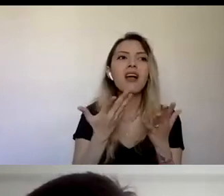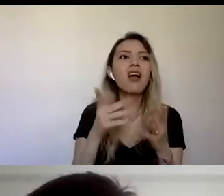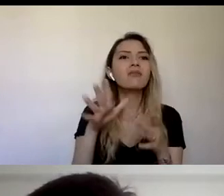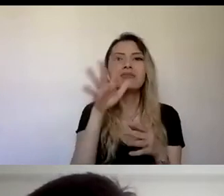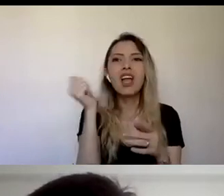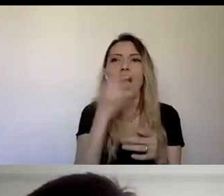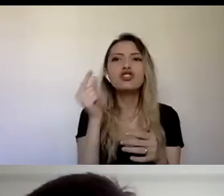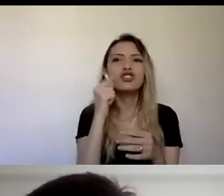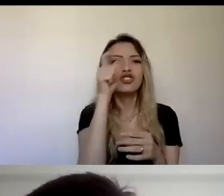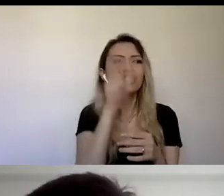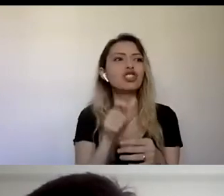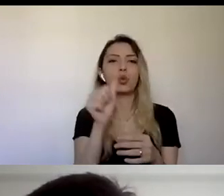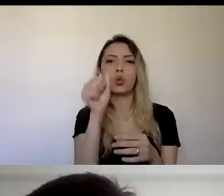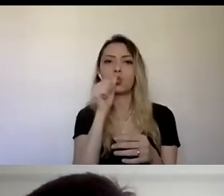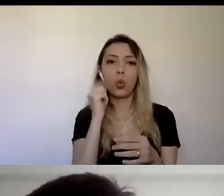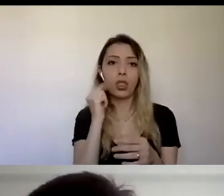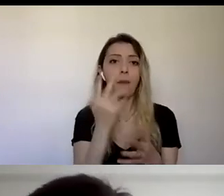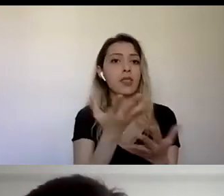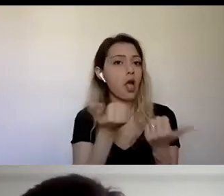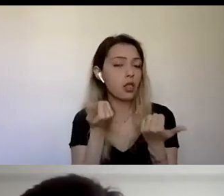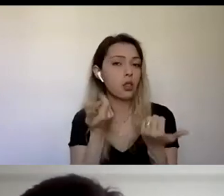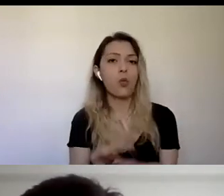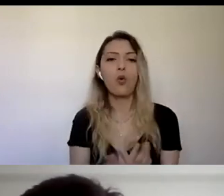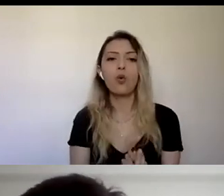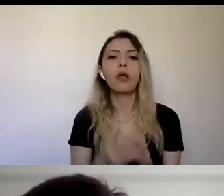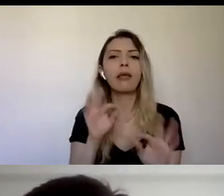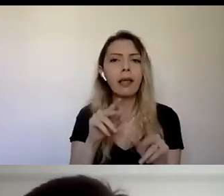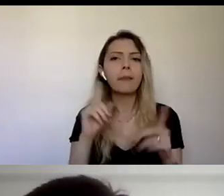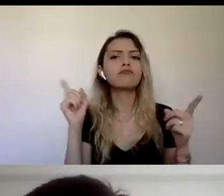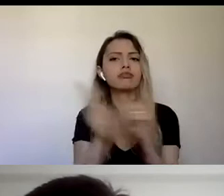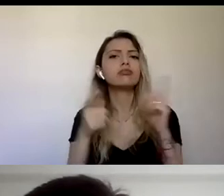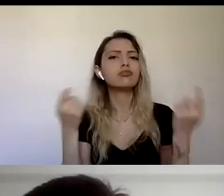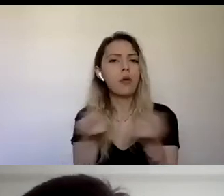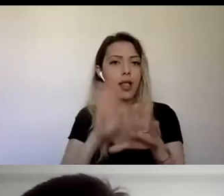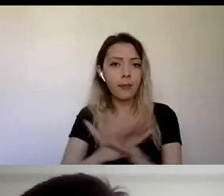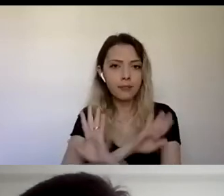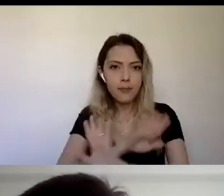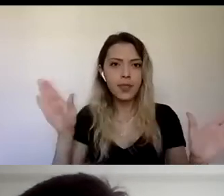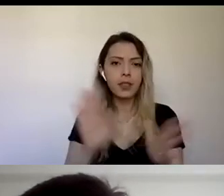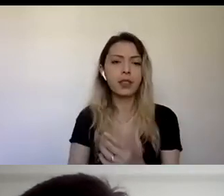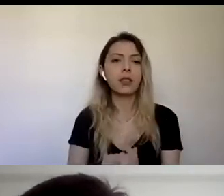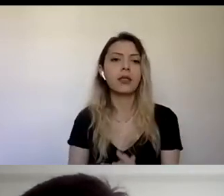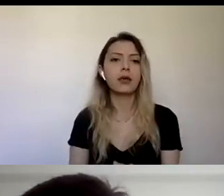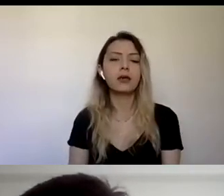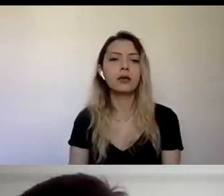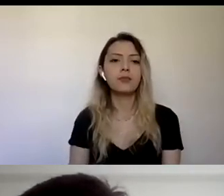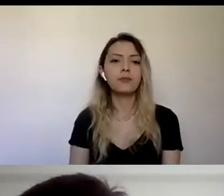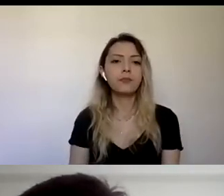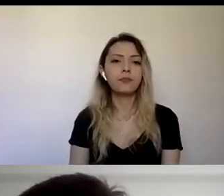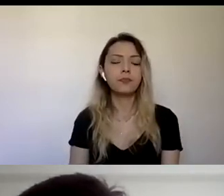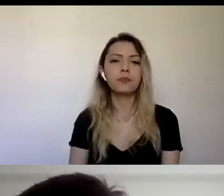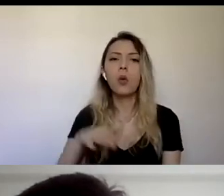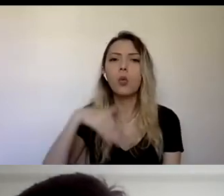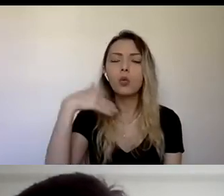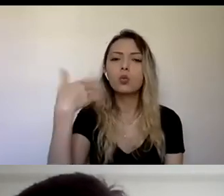erişilebiliyor temiz suya diye çalışmamızı yaptık, yürüttük. İzleme çalışması bitti ve